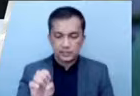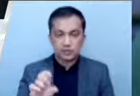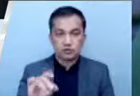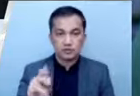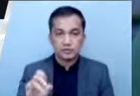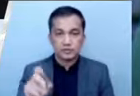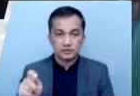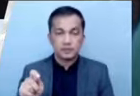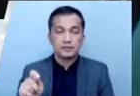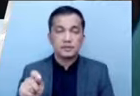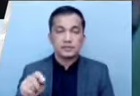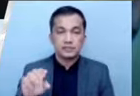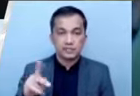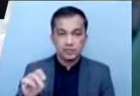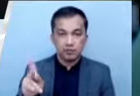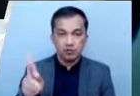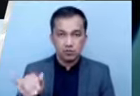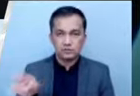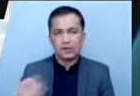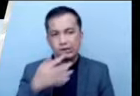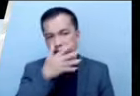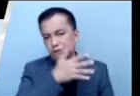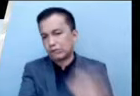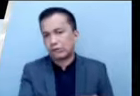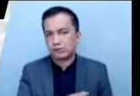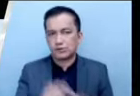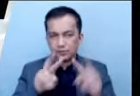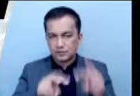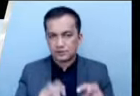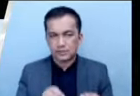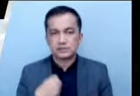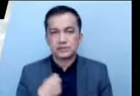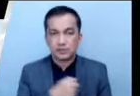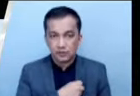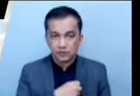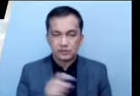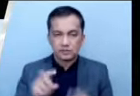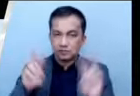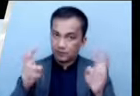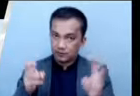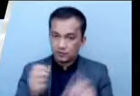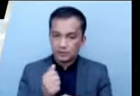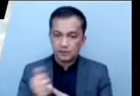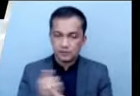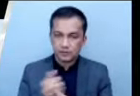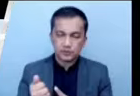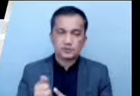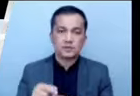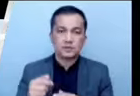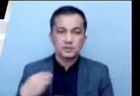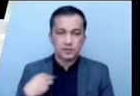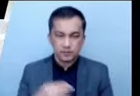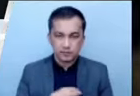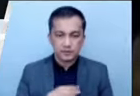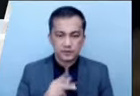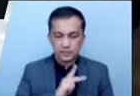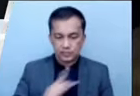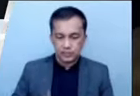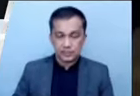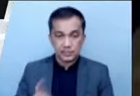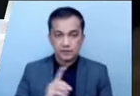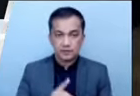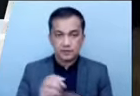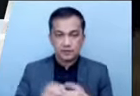sa patuloy na pang-i-snap sa investigasyon ng Senado sa mga umani pang-aabuso niya sa ilang miyembro ng Kingdom of Jesus Christ. Sa